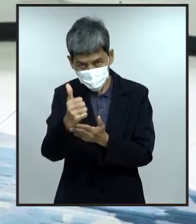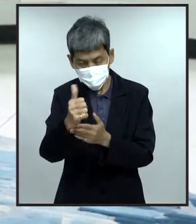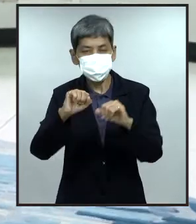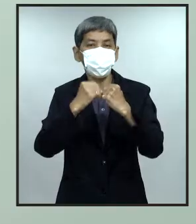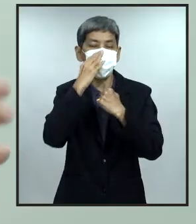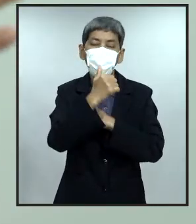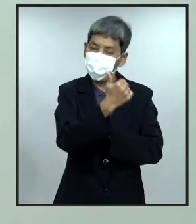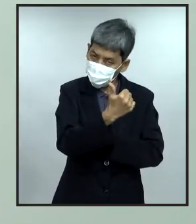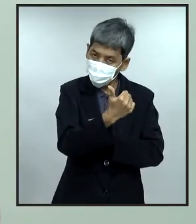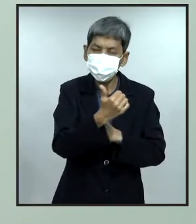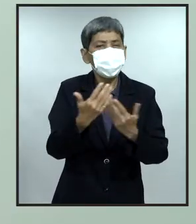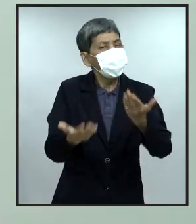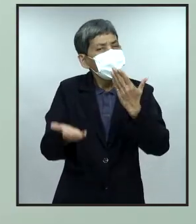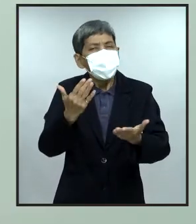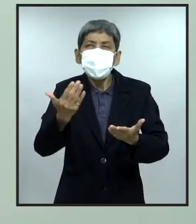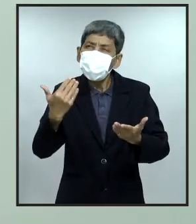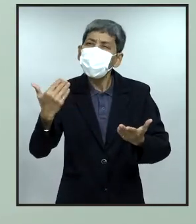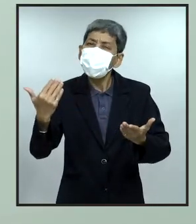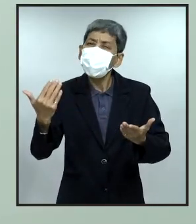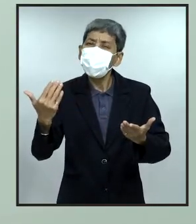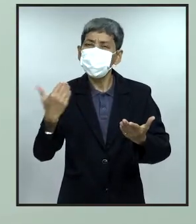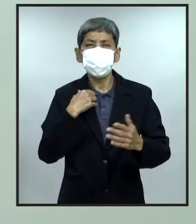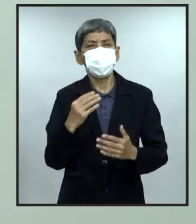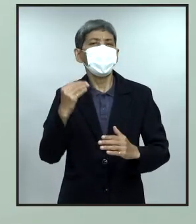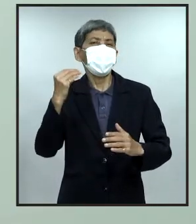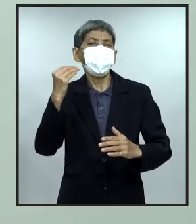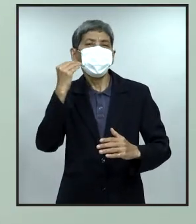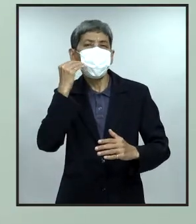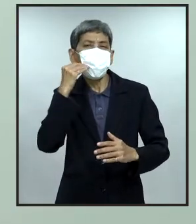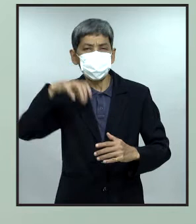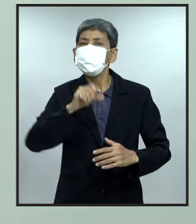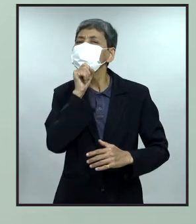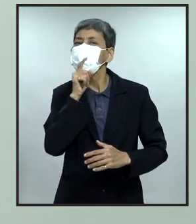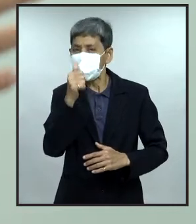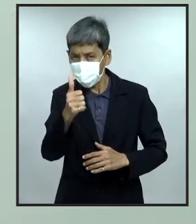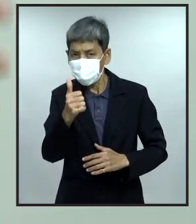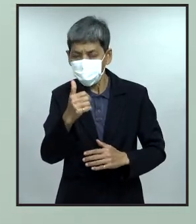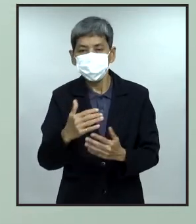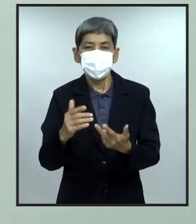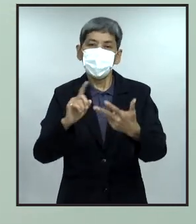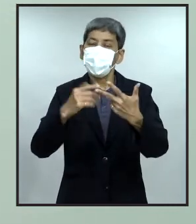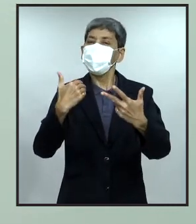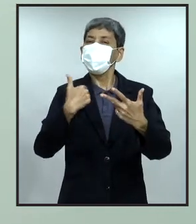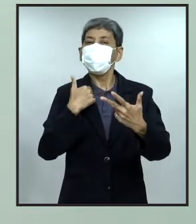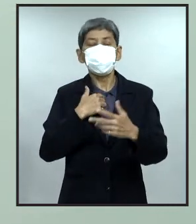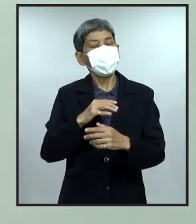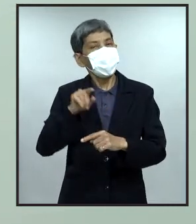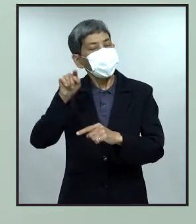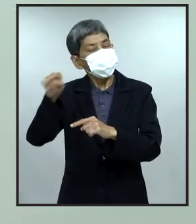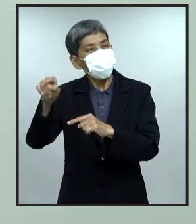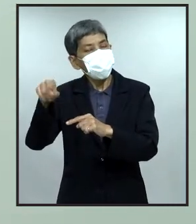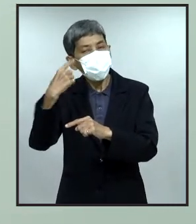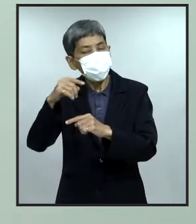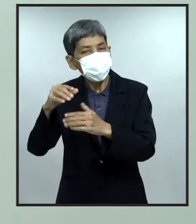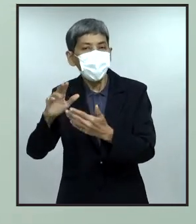คมหรือไม่งั้นก็มาจากบ้านสิรินธรนะครับหรือไม่งั้นก็อาจจะรีเฟอร์มาจาก